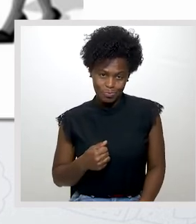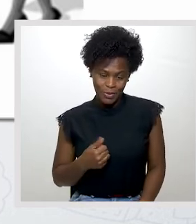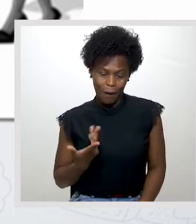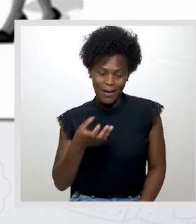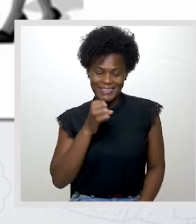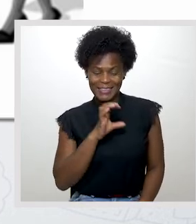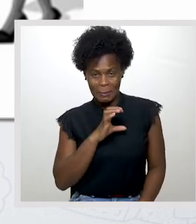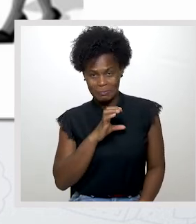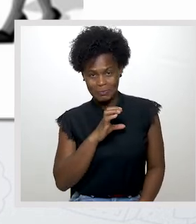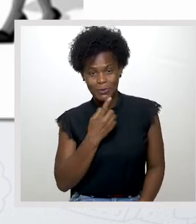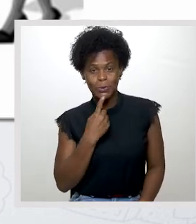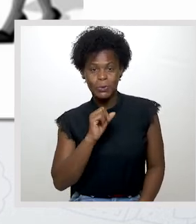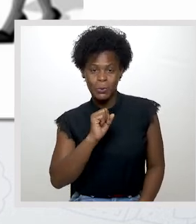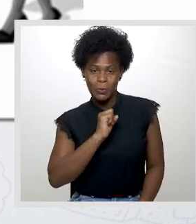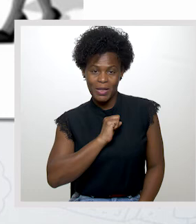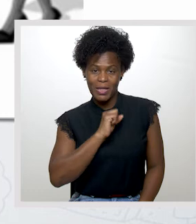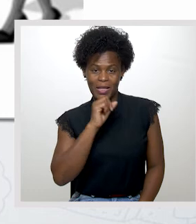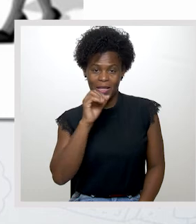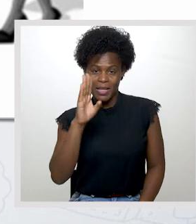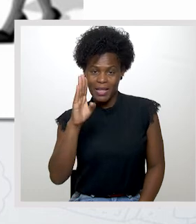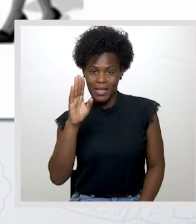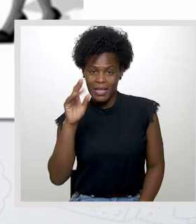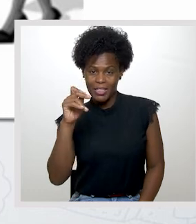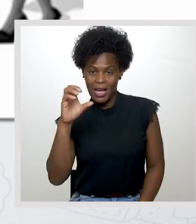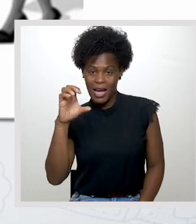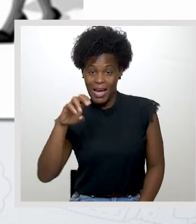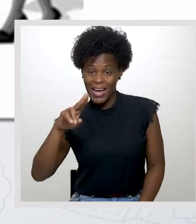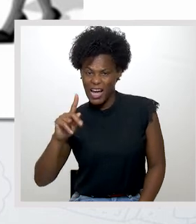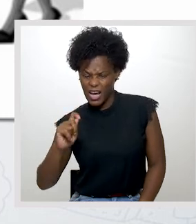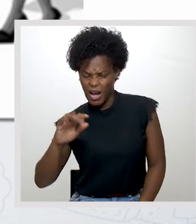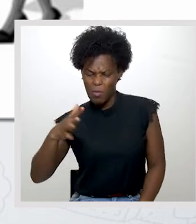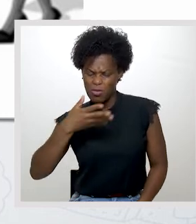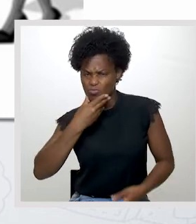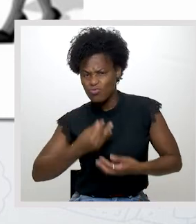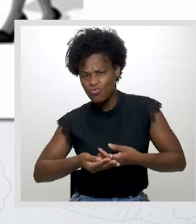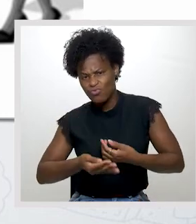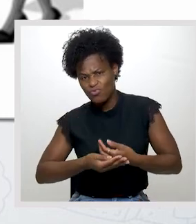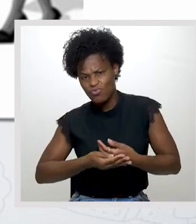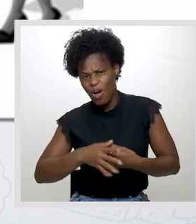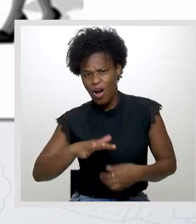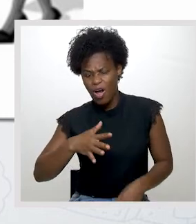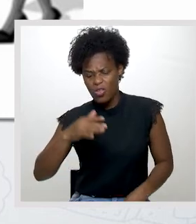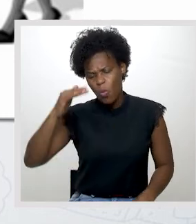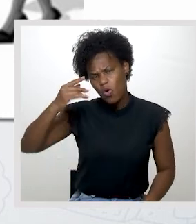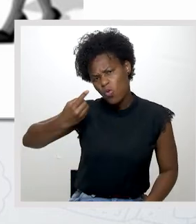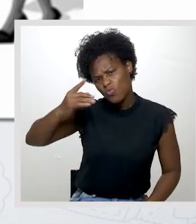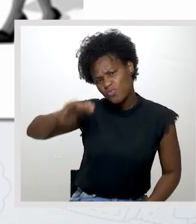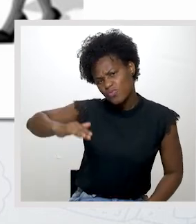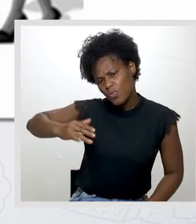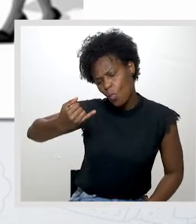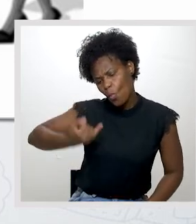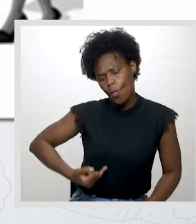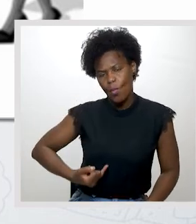C. Je m'appelle Jacques. Je suis un peu âgé. Je suis petit et